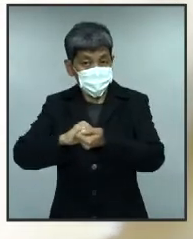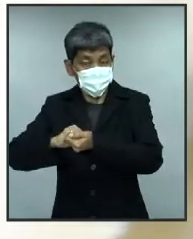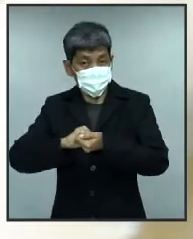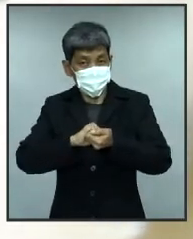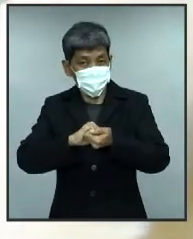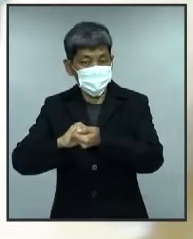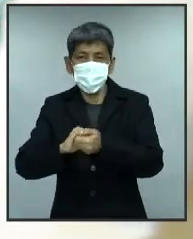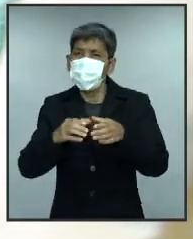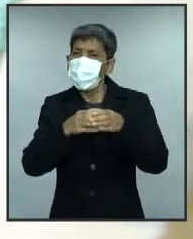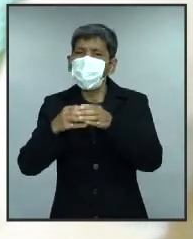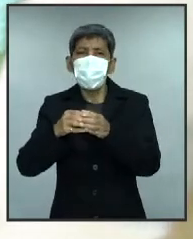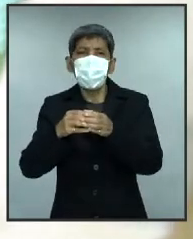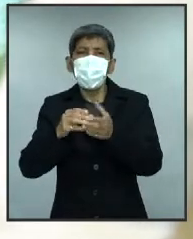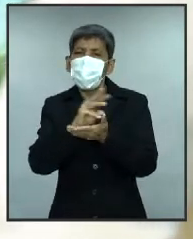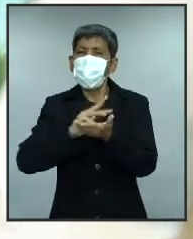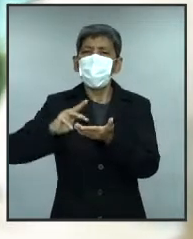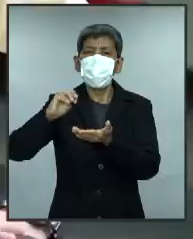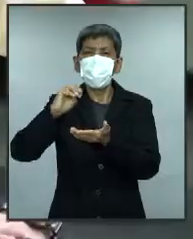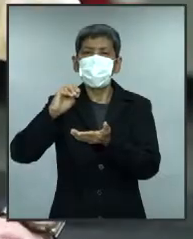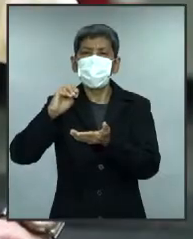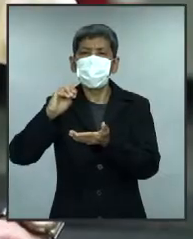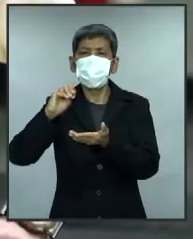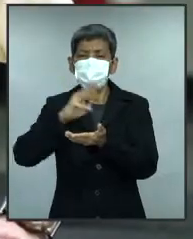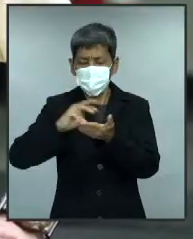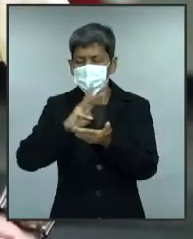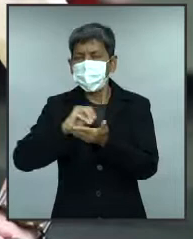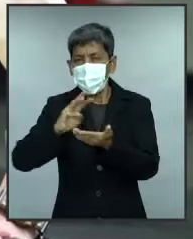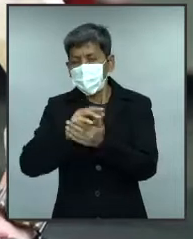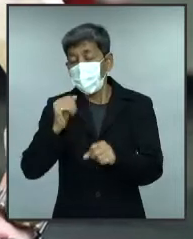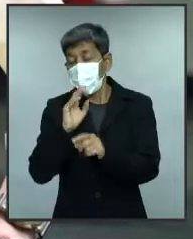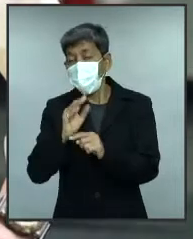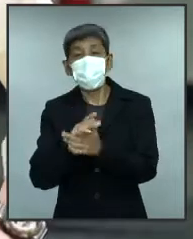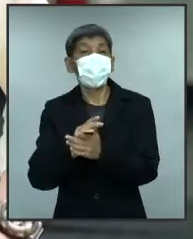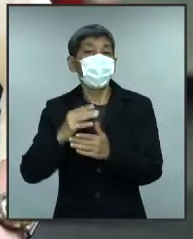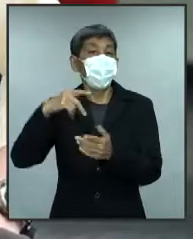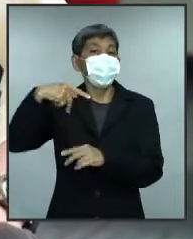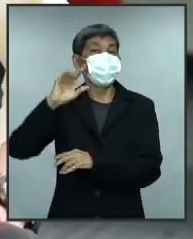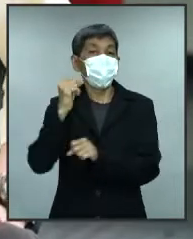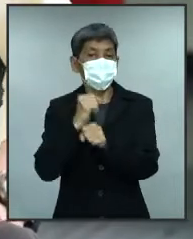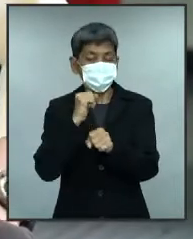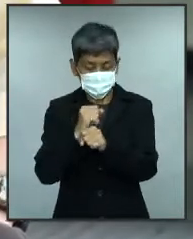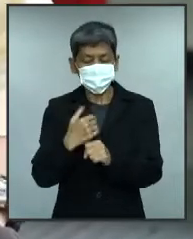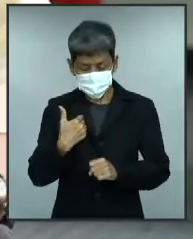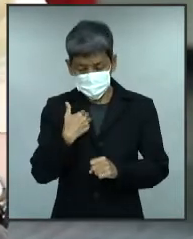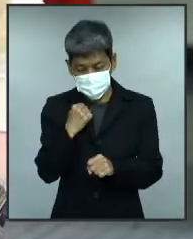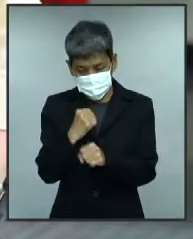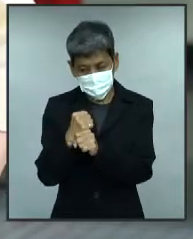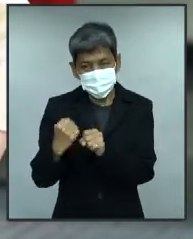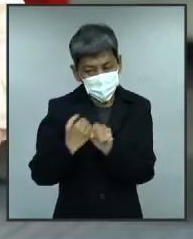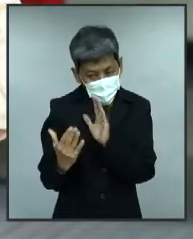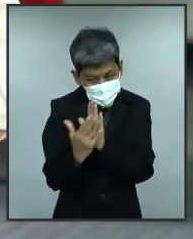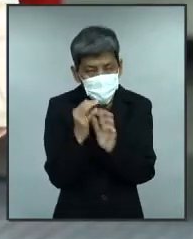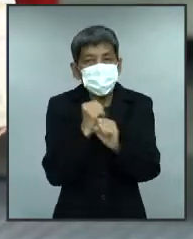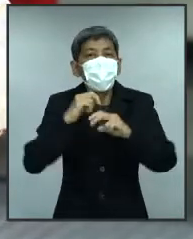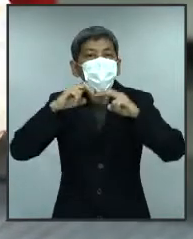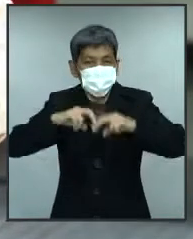างคณะสหเวชของมนมนเรศวรที่เขามีอยากจะพัฒ